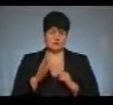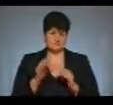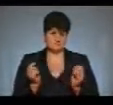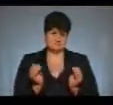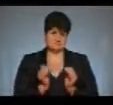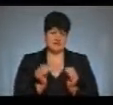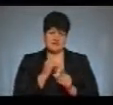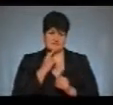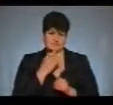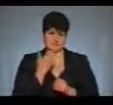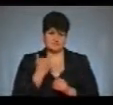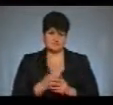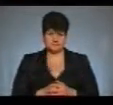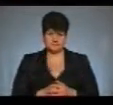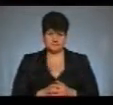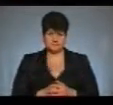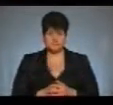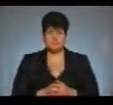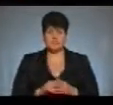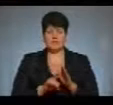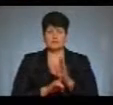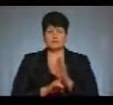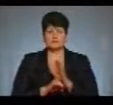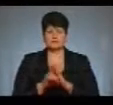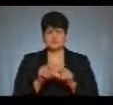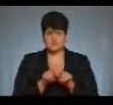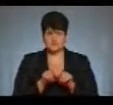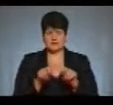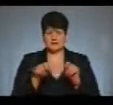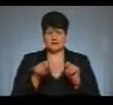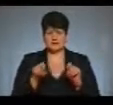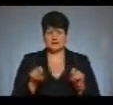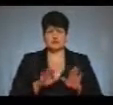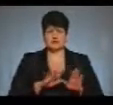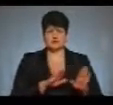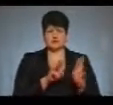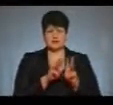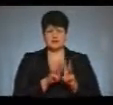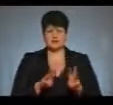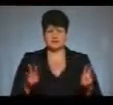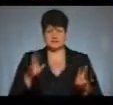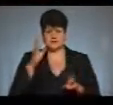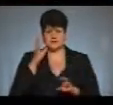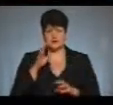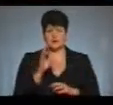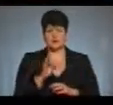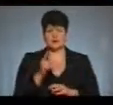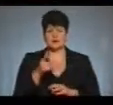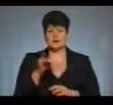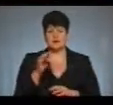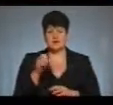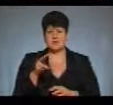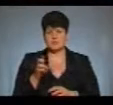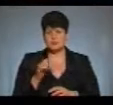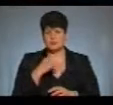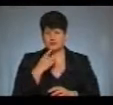і не важко. Відкриває студентську милю заступник міністра освіти і науки України Роман Греба. Він розповів, скільки коштів від